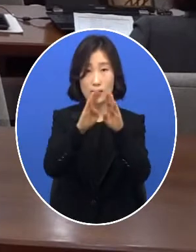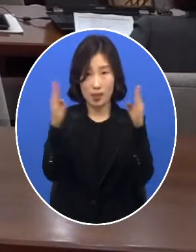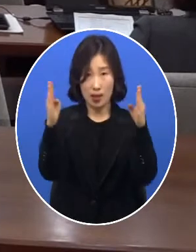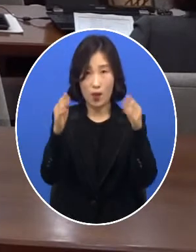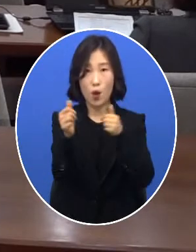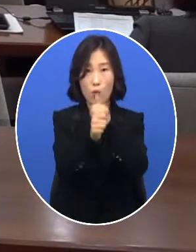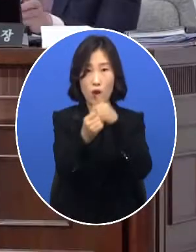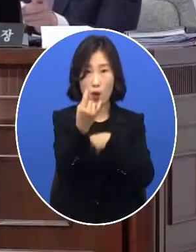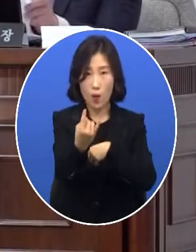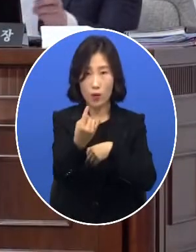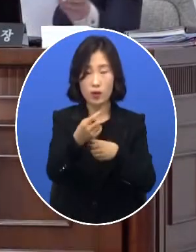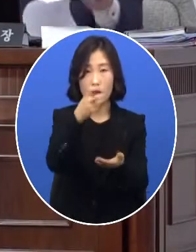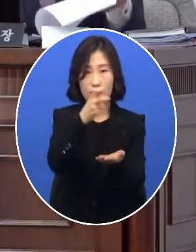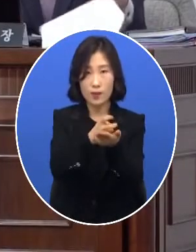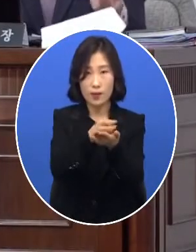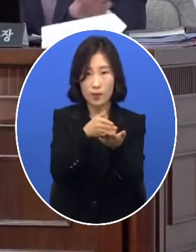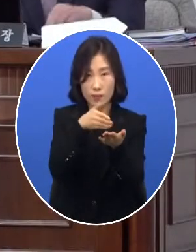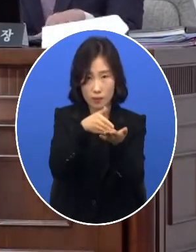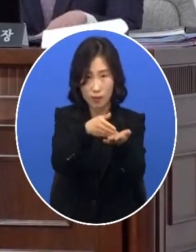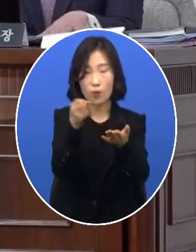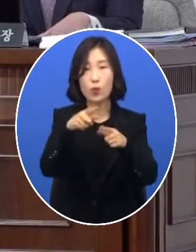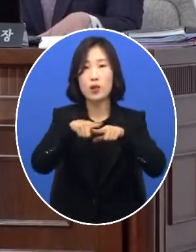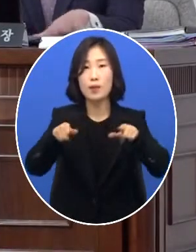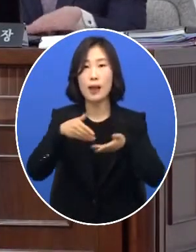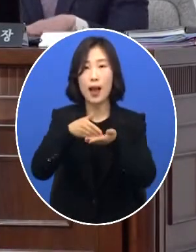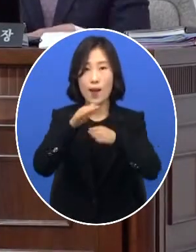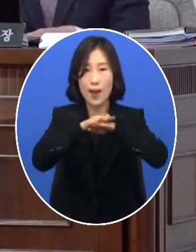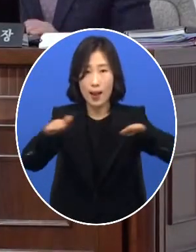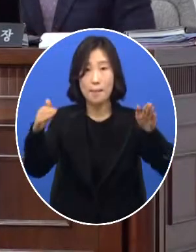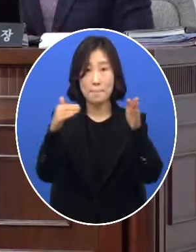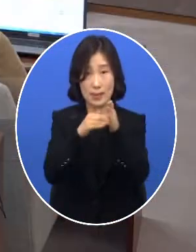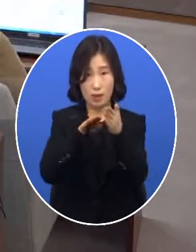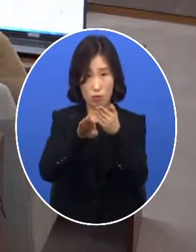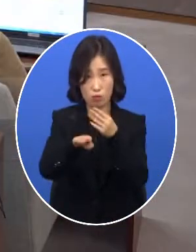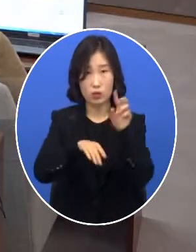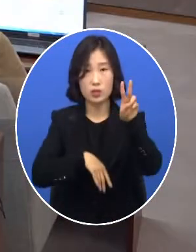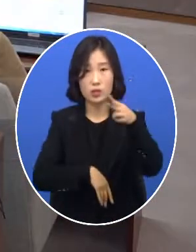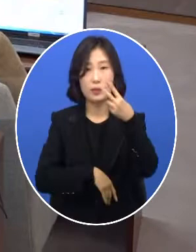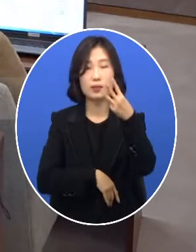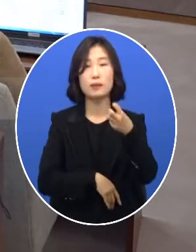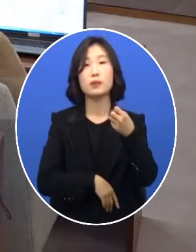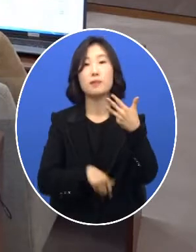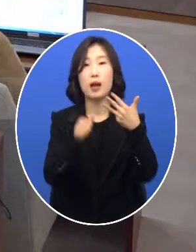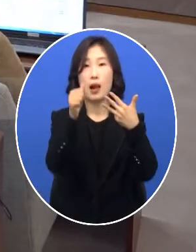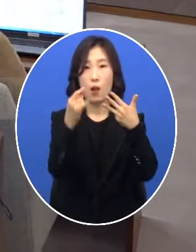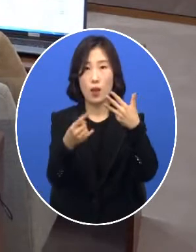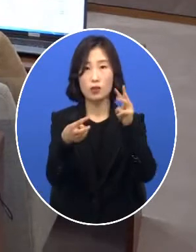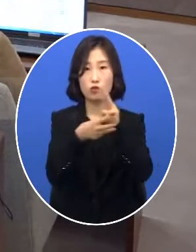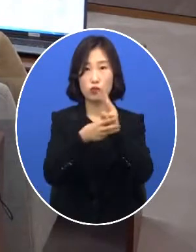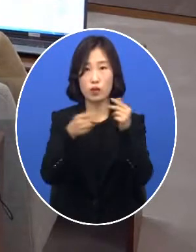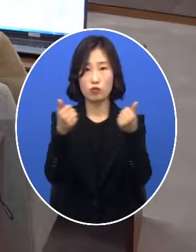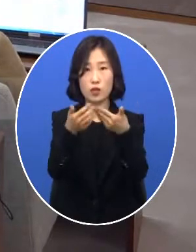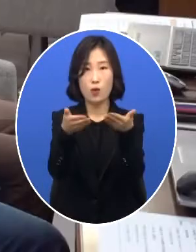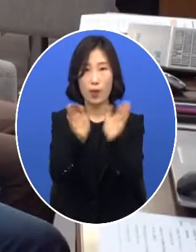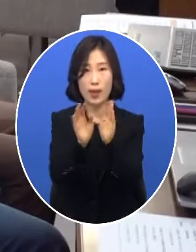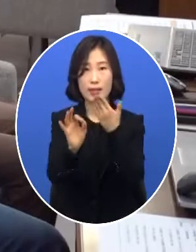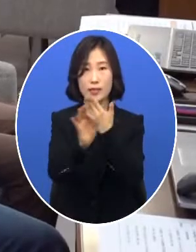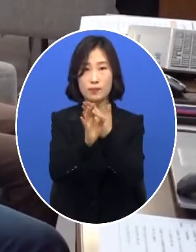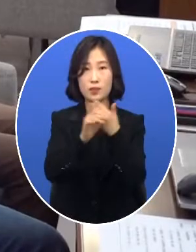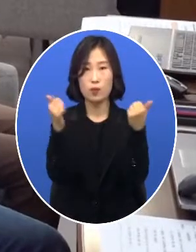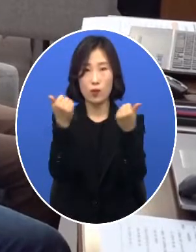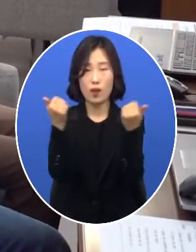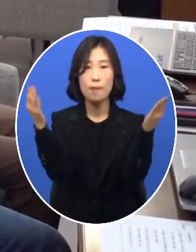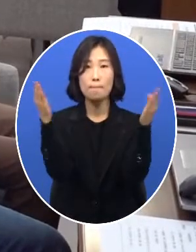상임위원회에서 심사한 조례안과 일반 안건 등을 처리한 후 제238회 중랑구의회 임시회를